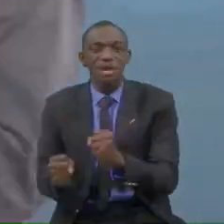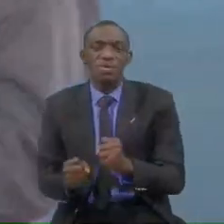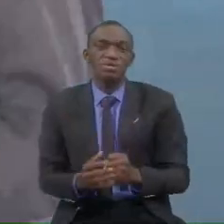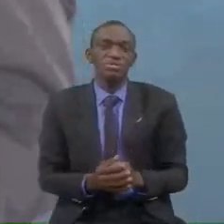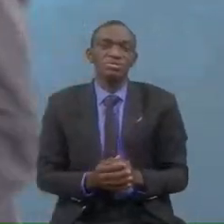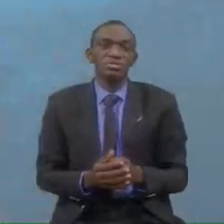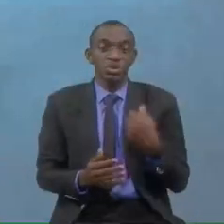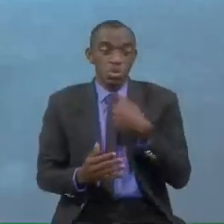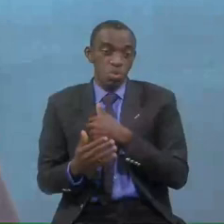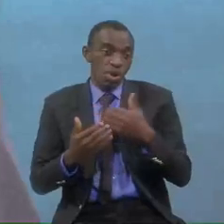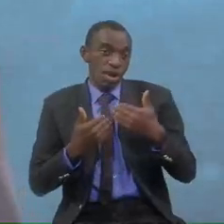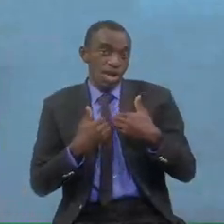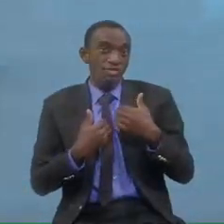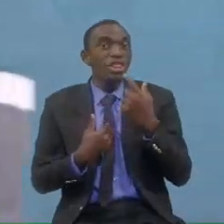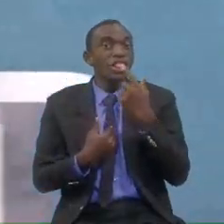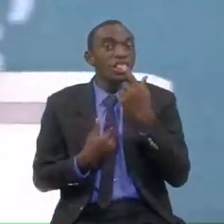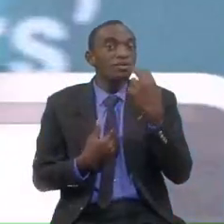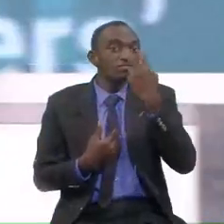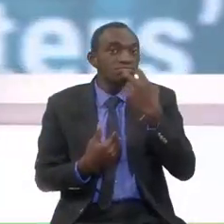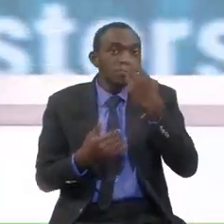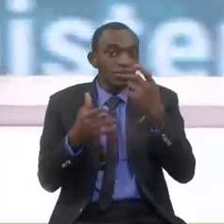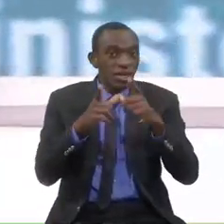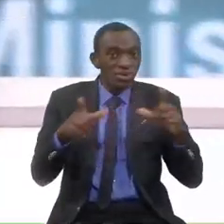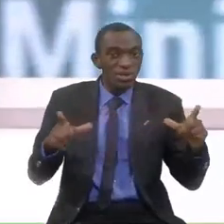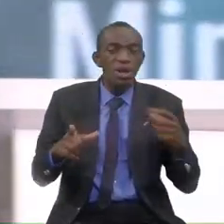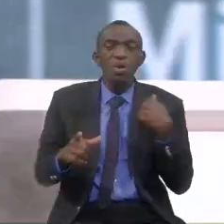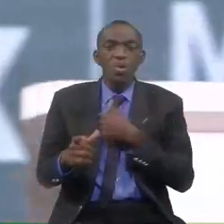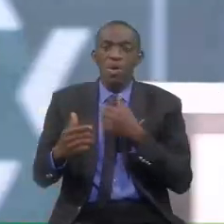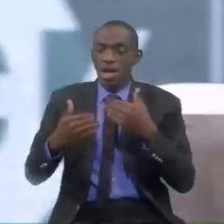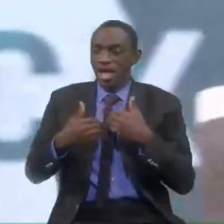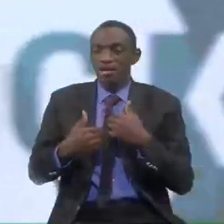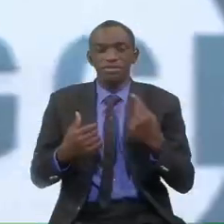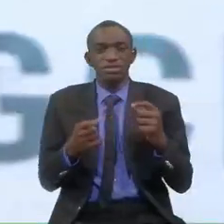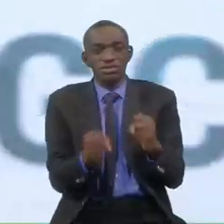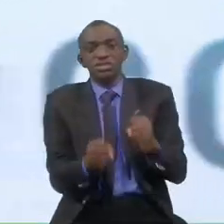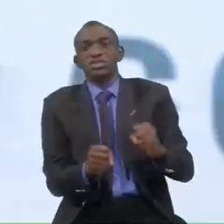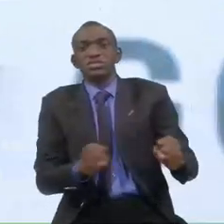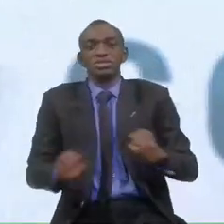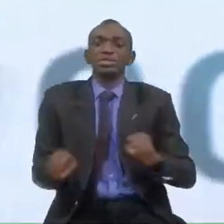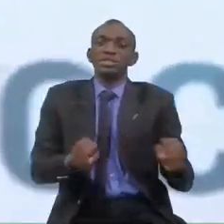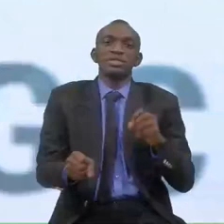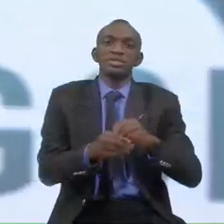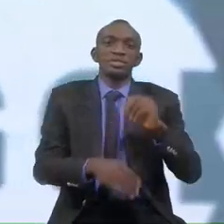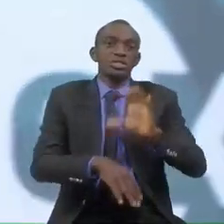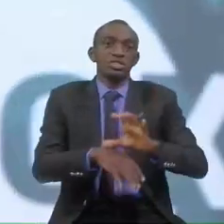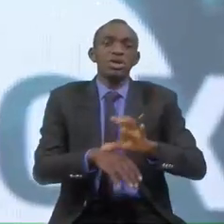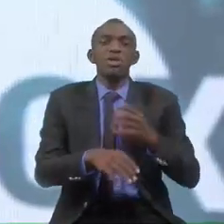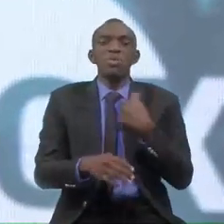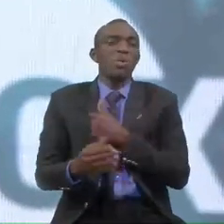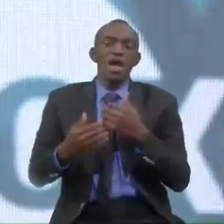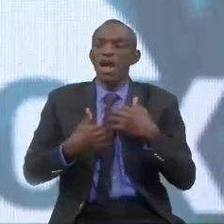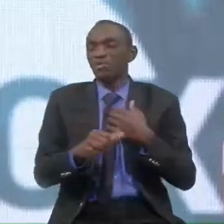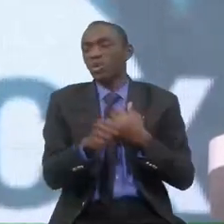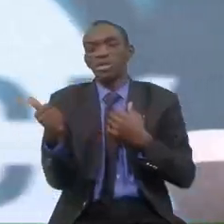puissance dont on a besoin. Nous avons les langues, nous avons les tremblements, les secousses, nous avons toute